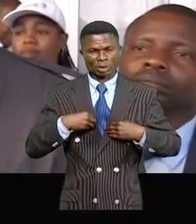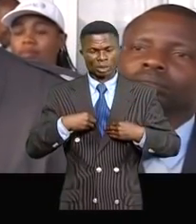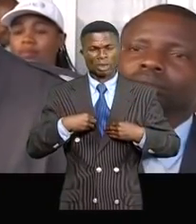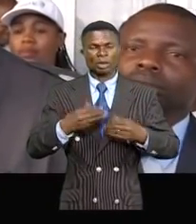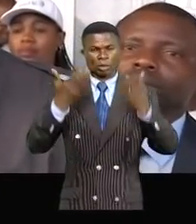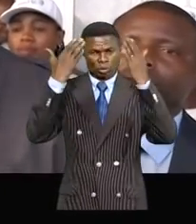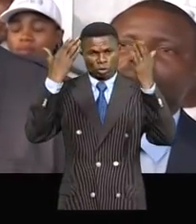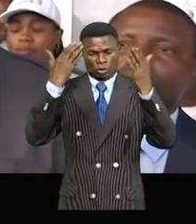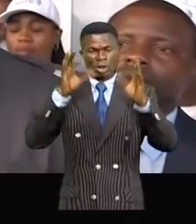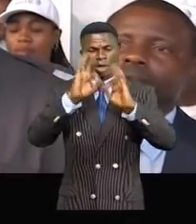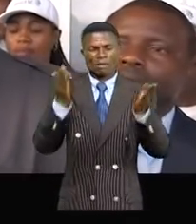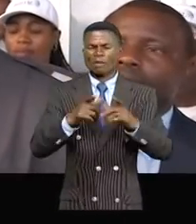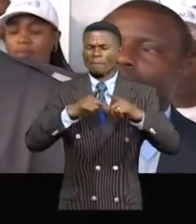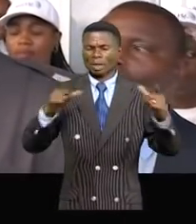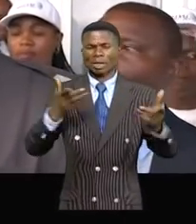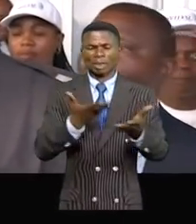de cette grande famille,